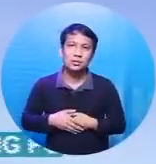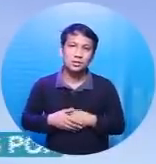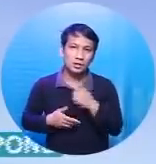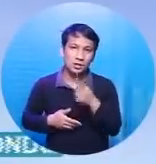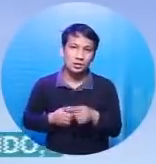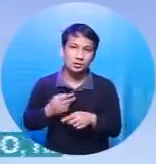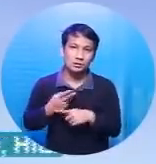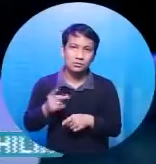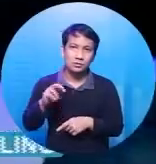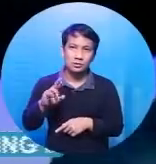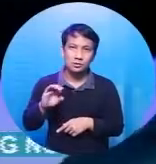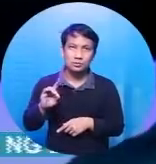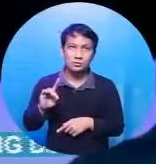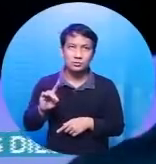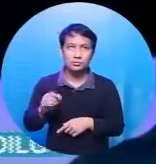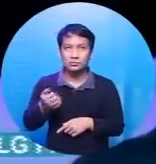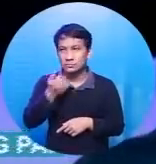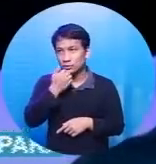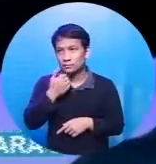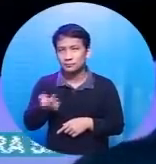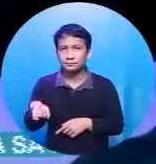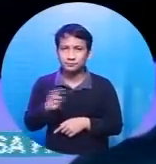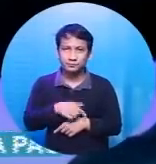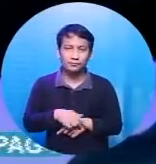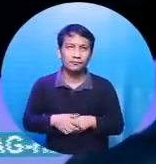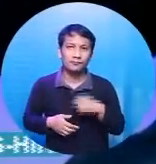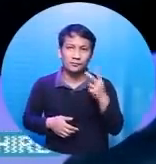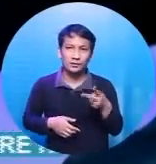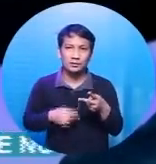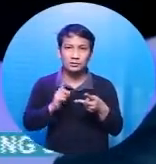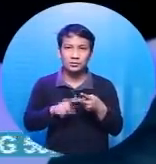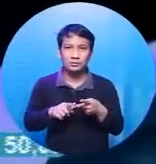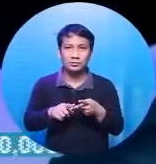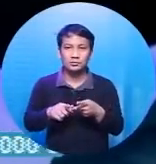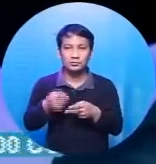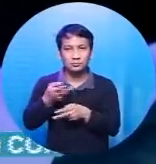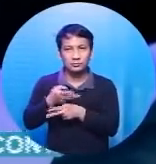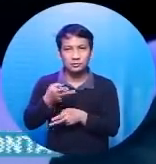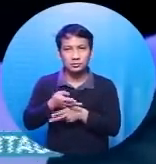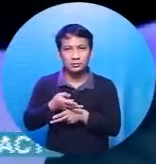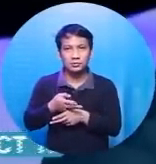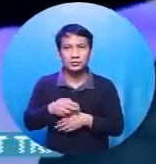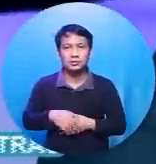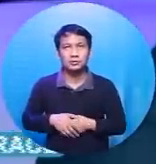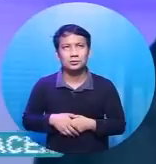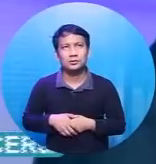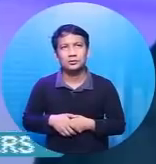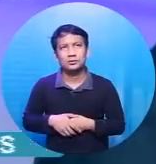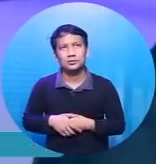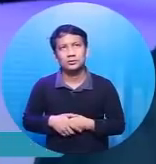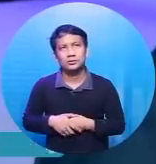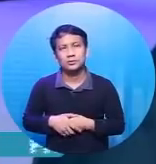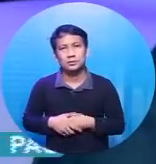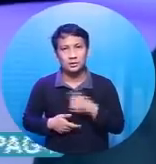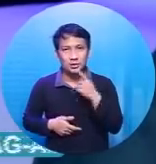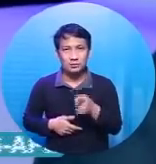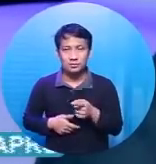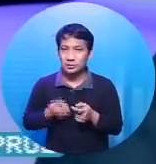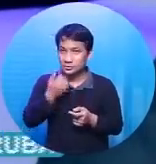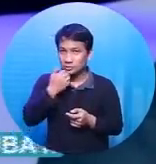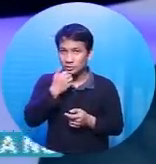producer. Oh, mali. Buti na lang. May dalawang tagabantay ko rito. Okay. Magkamali tayo rito. Mag-abono